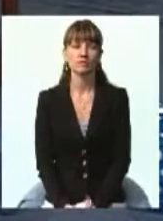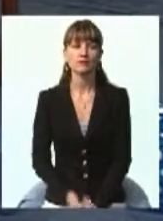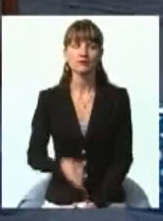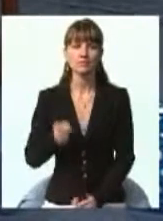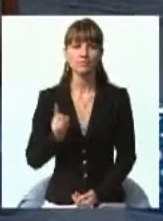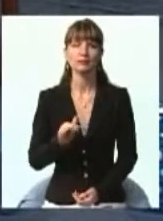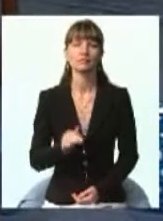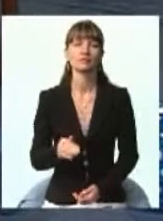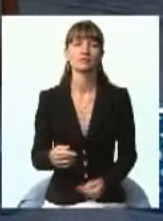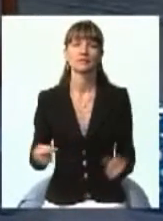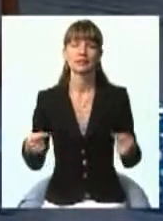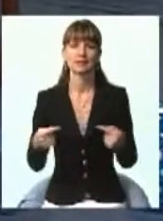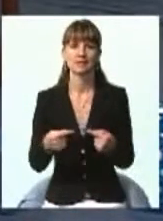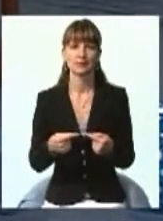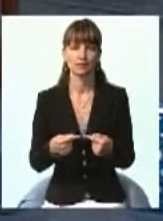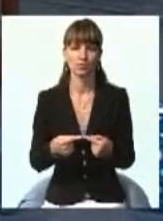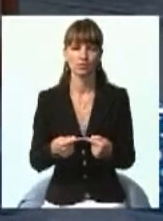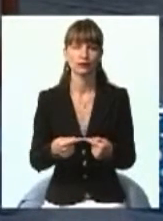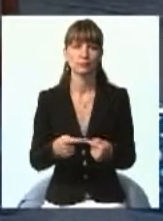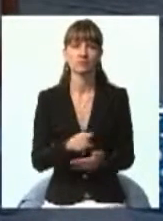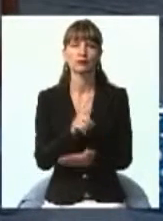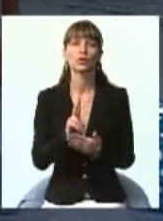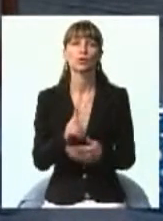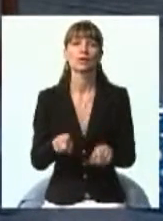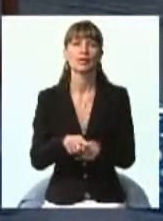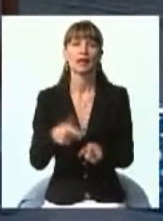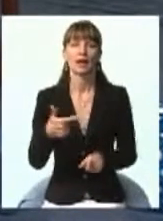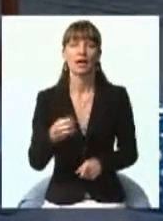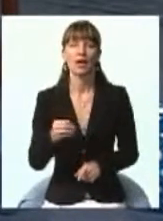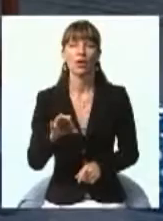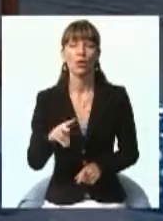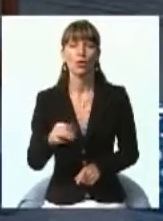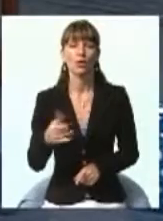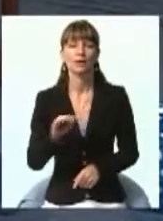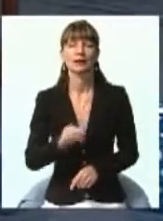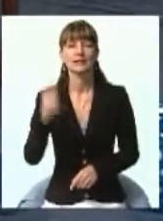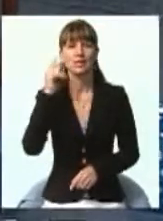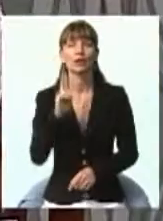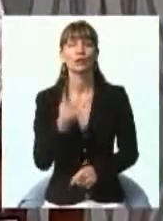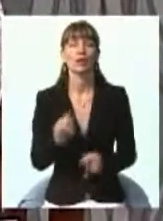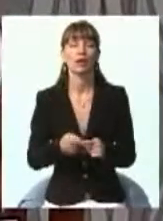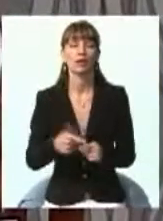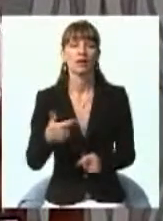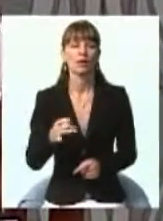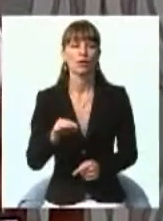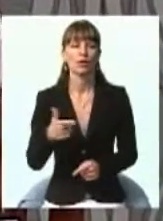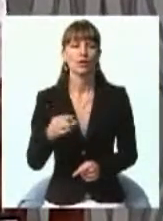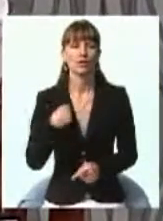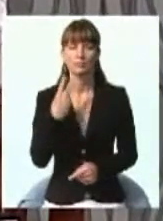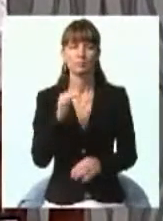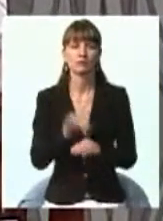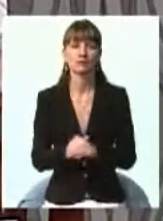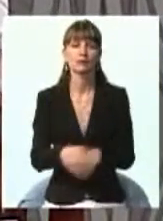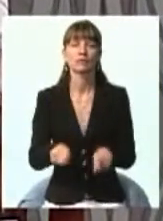Дійсно, малята цілком вірно відповідали на питання, хто такі геологи. Тож, як бачимо, діти також знають, хто такі геологи. До речі, я помітила таку